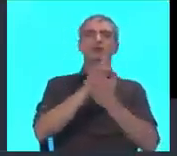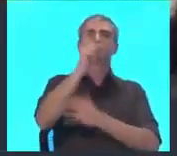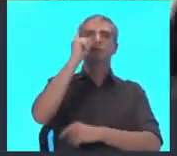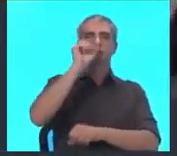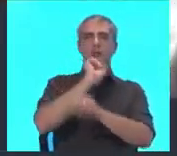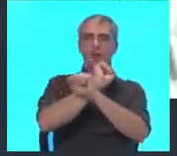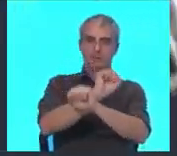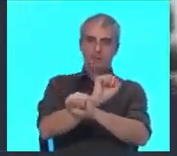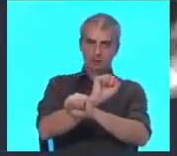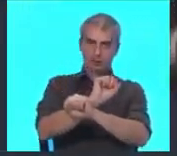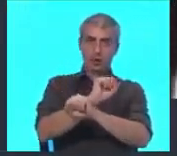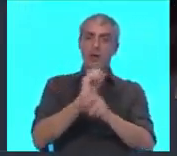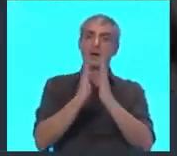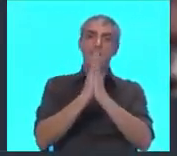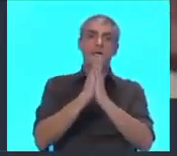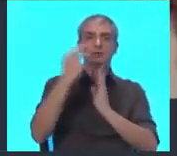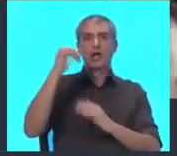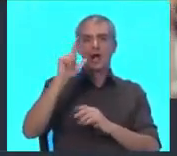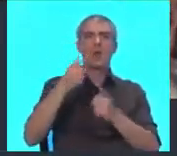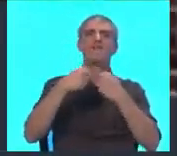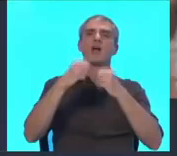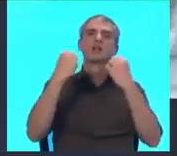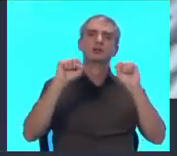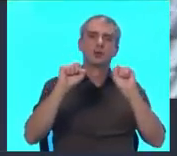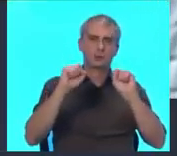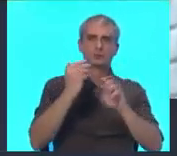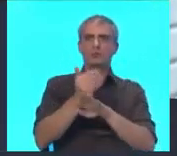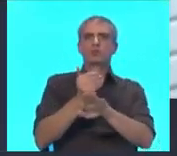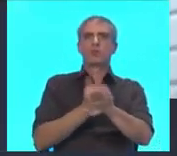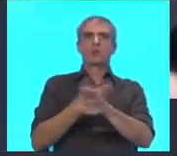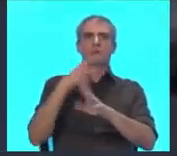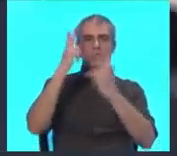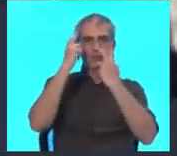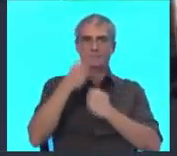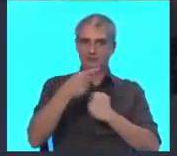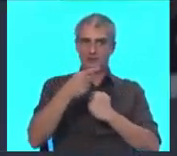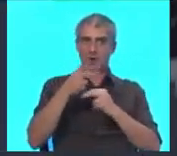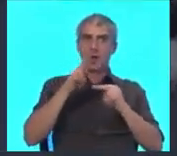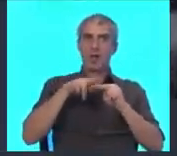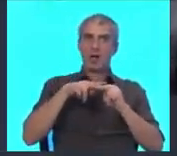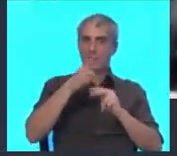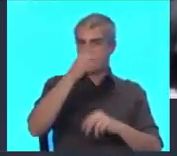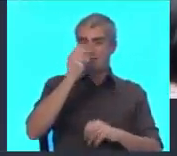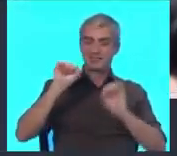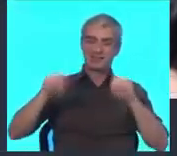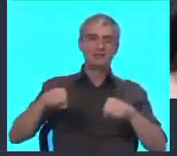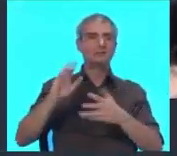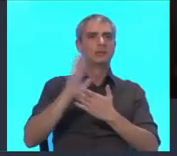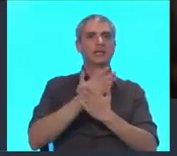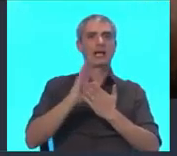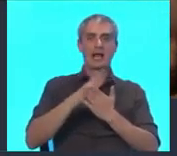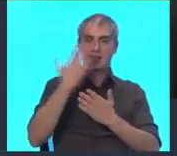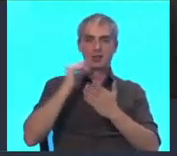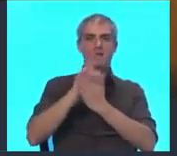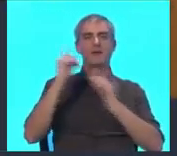מאסר. הבקשה של היילו לוועדת השחרורים הגיעה מוקדם מהצפוי, לאחר שהנשיא ריבלין החליט בנובמבר לקצר